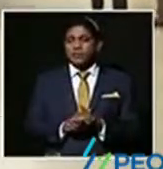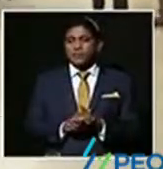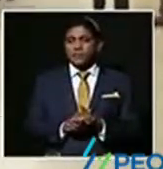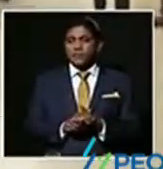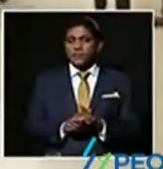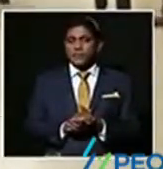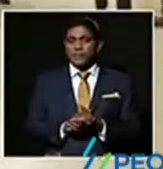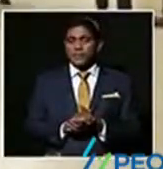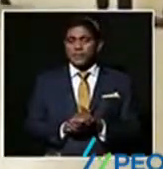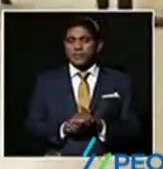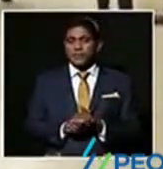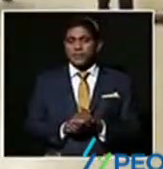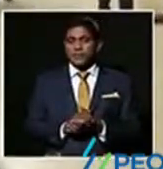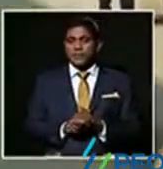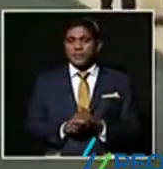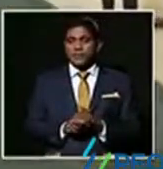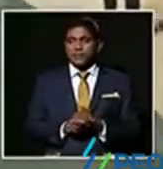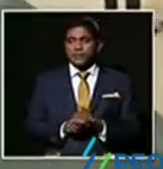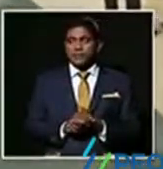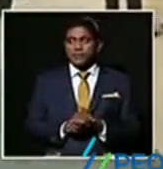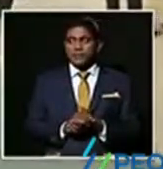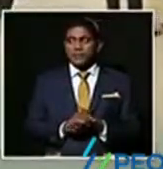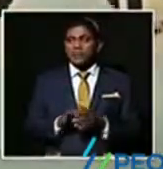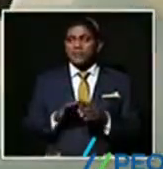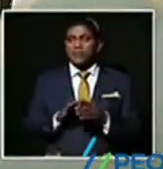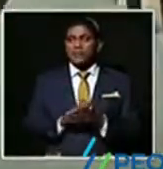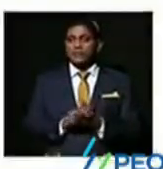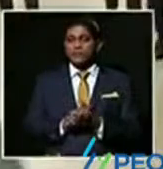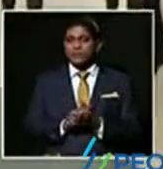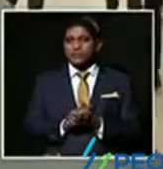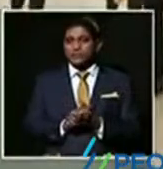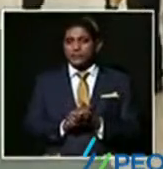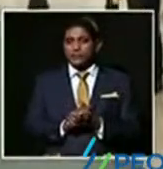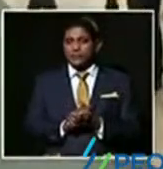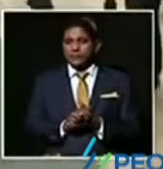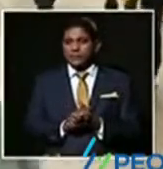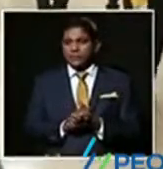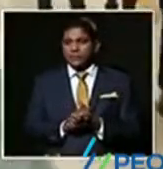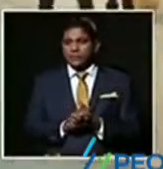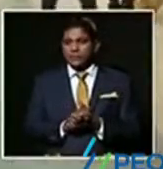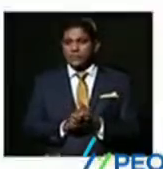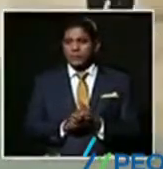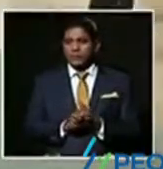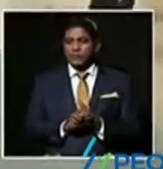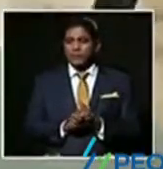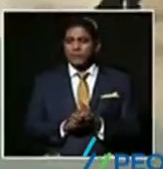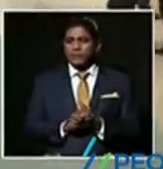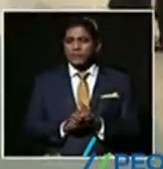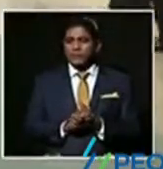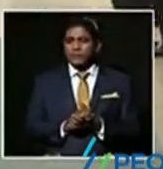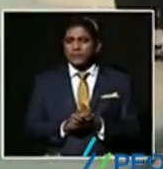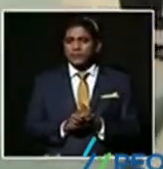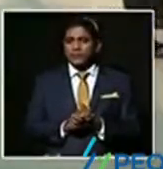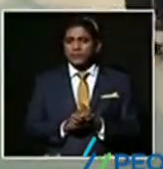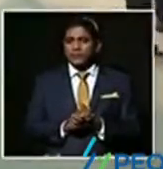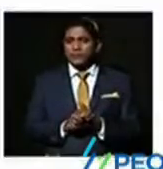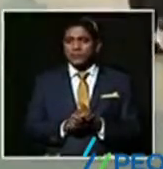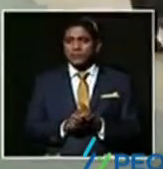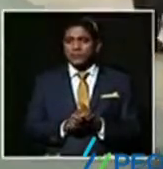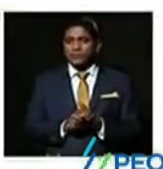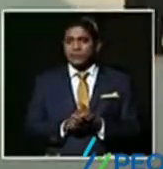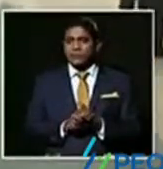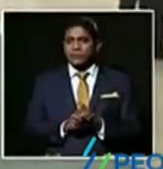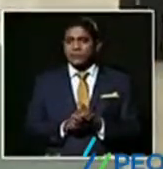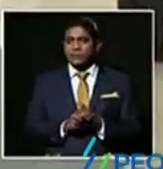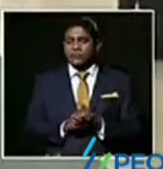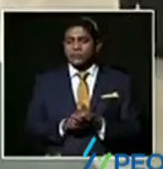කිව්වා. අග්‍රාමතුමාට කිව්වා. කිසිම දැනෙක් මං ගල බලන්නම් කිව්වා. ඒ වුණාට මට අසාධාරණයක් වුණා. මම කරපු වැඩ